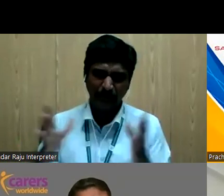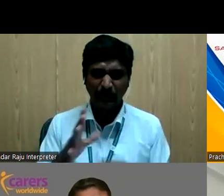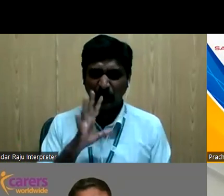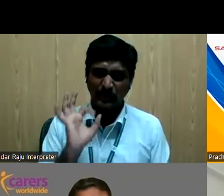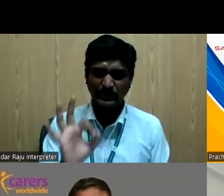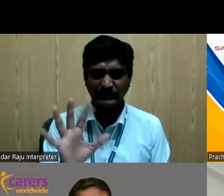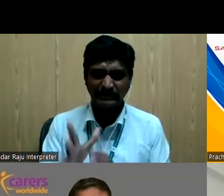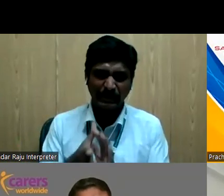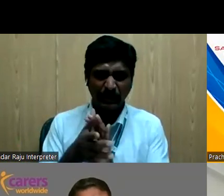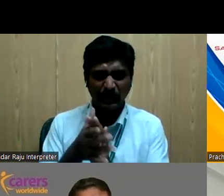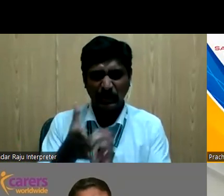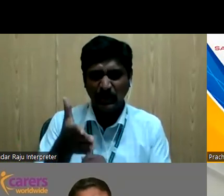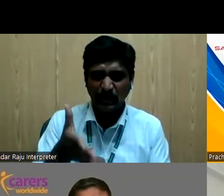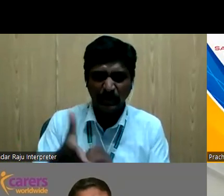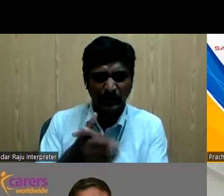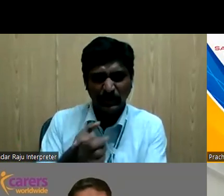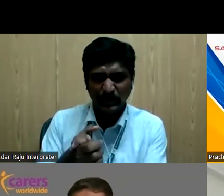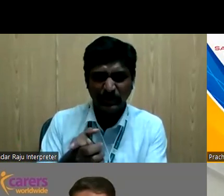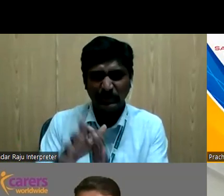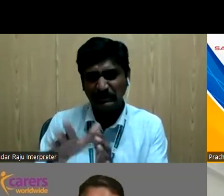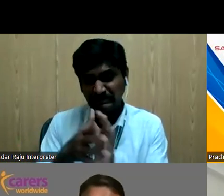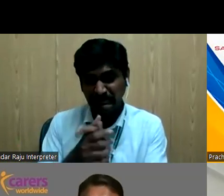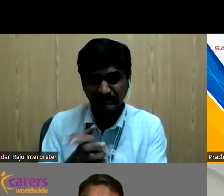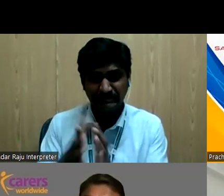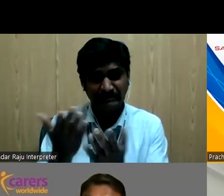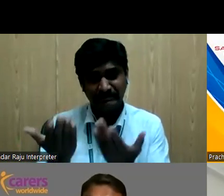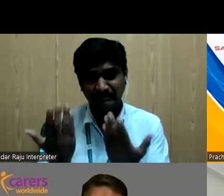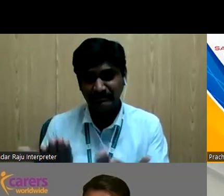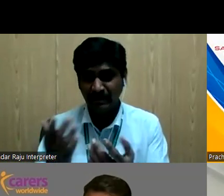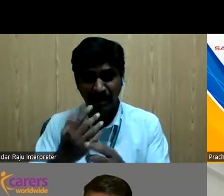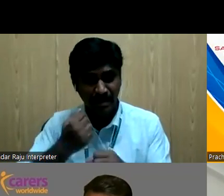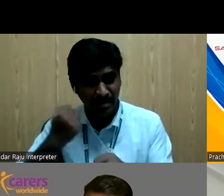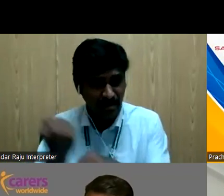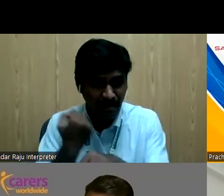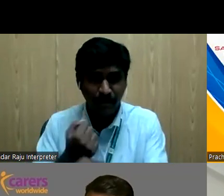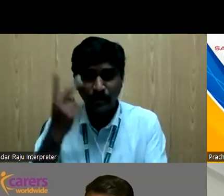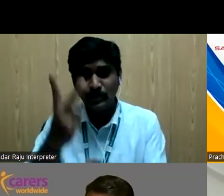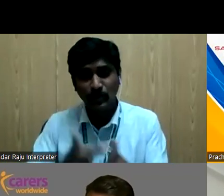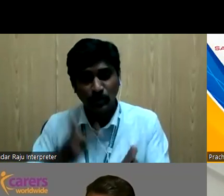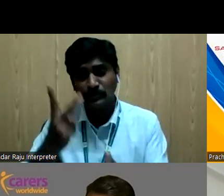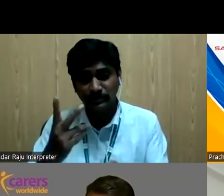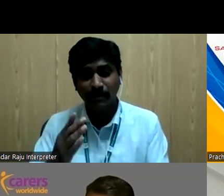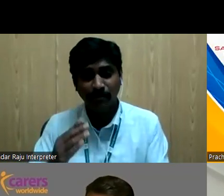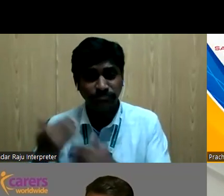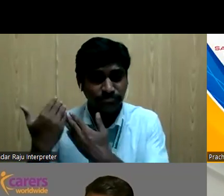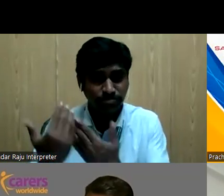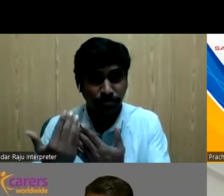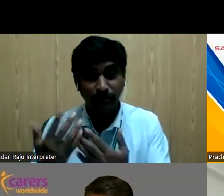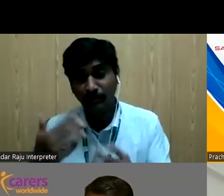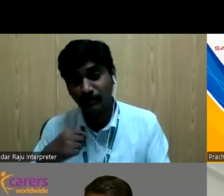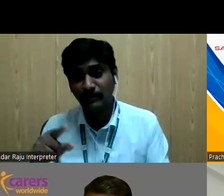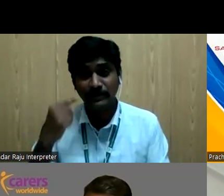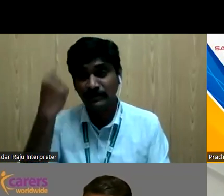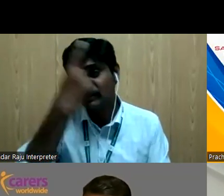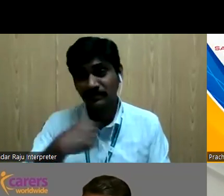बहुत कॉन्ग्रेचुलेशन और आपको बधाई क्योंकि आपने कितनी मेहनत की है लास्ट 2 साल में. विकास हम बात करते हैं उसी से आपके चेहरे पे